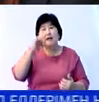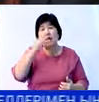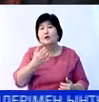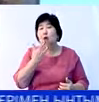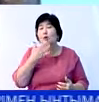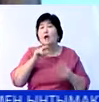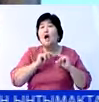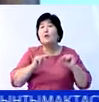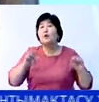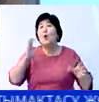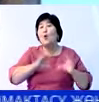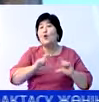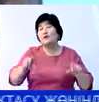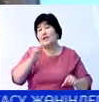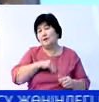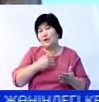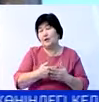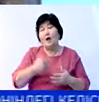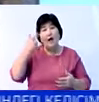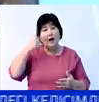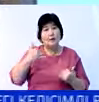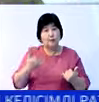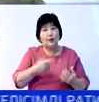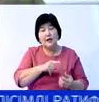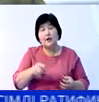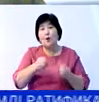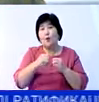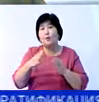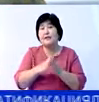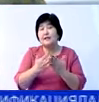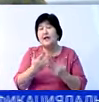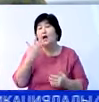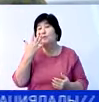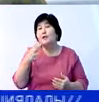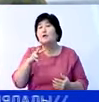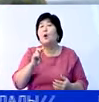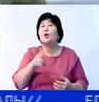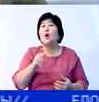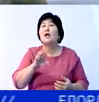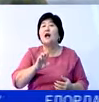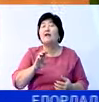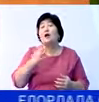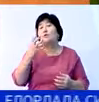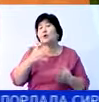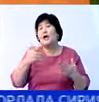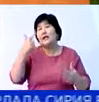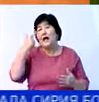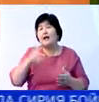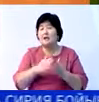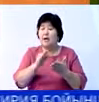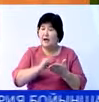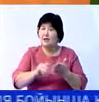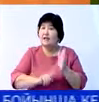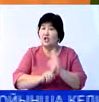ұлттық педагогикалық университетінде еңбек етуде. Ғалымның бүгінге дейін 15 кітабы, 5 монографиясы, 500-ден астам ғылыми мақала шарық